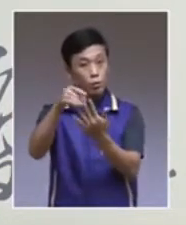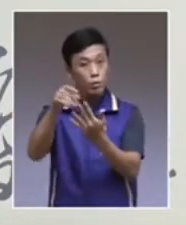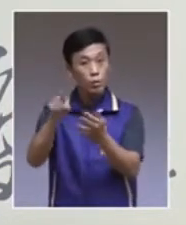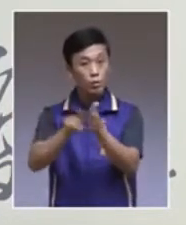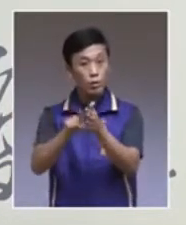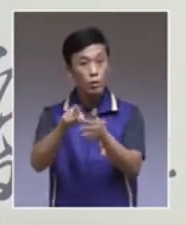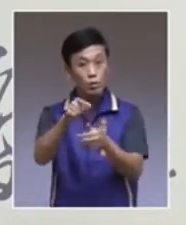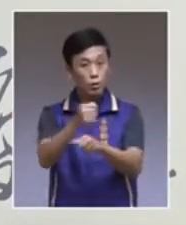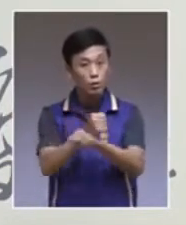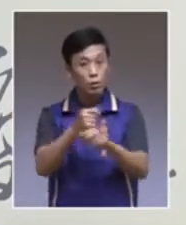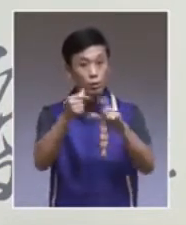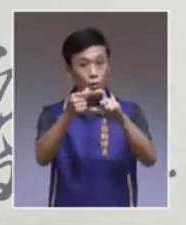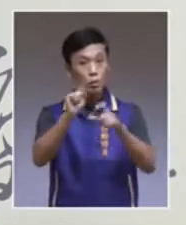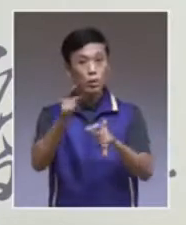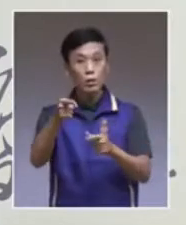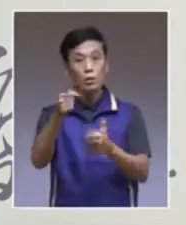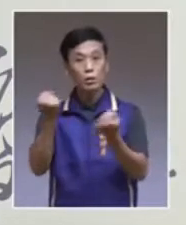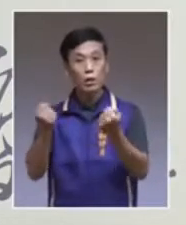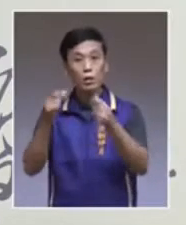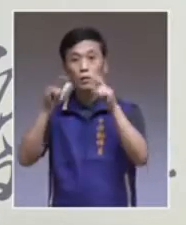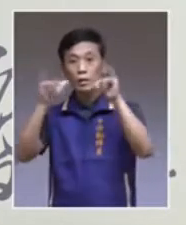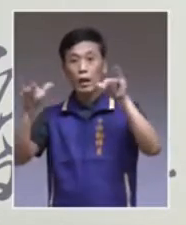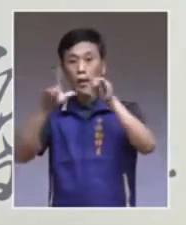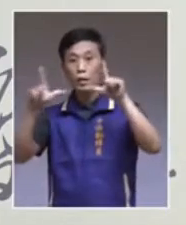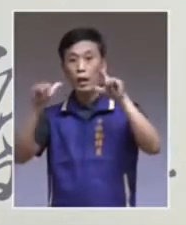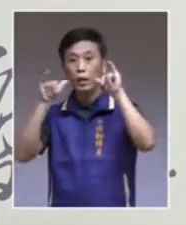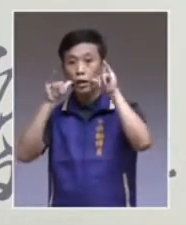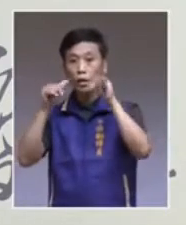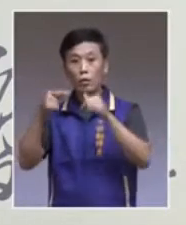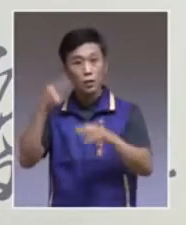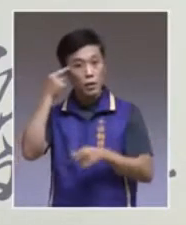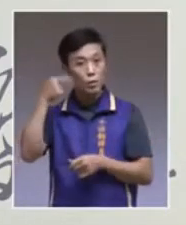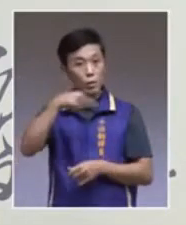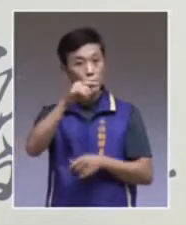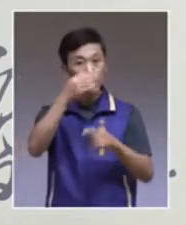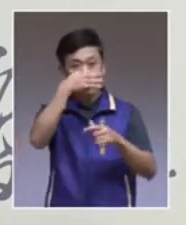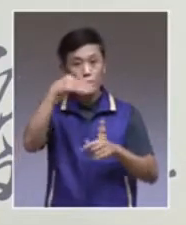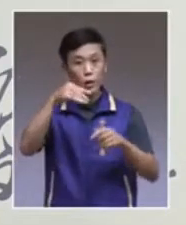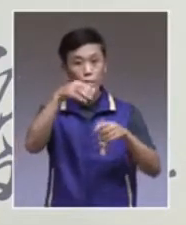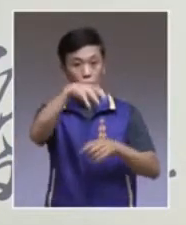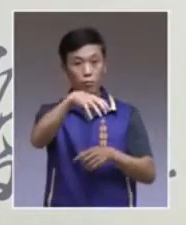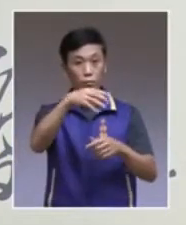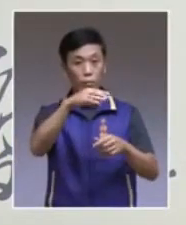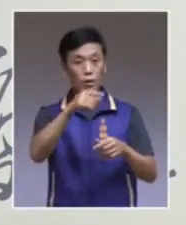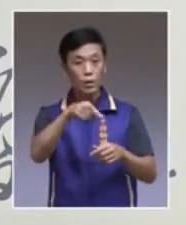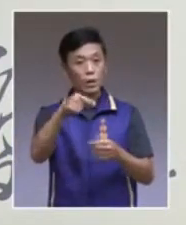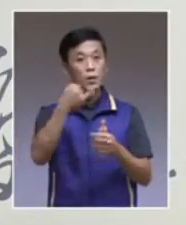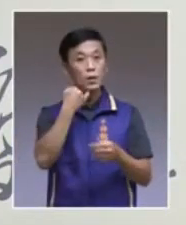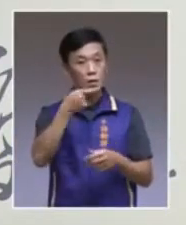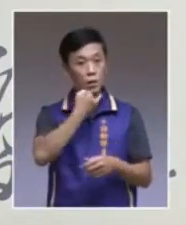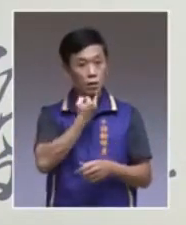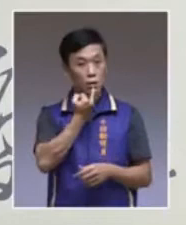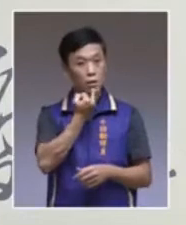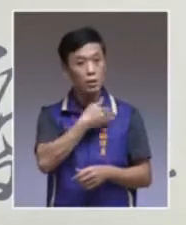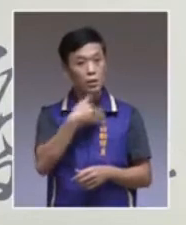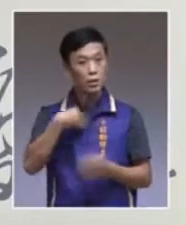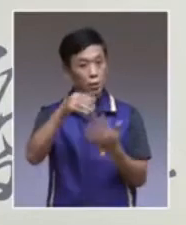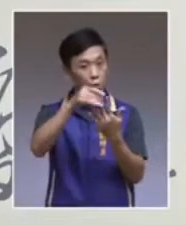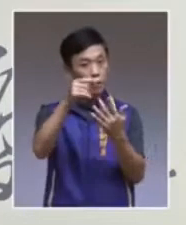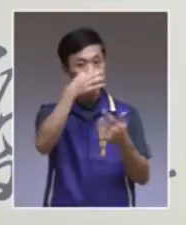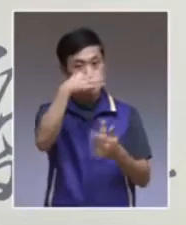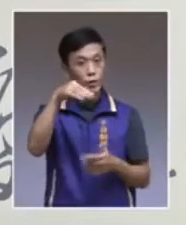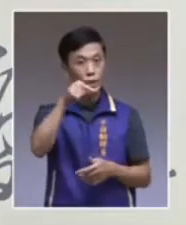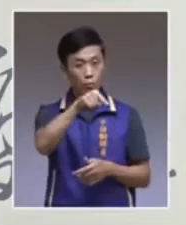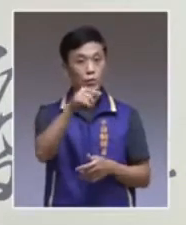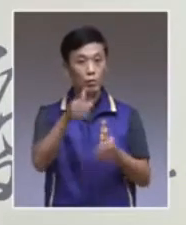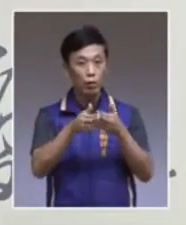是哪一区。譬如说你在大寮啊，你要去凤山打，那你要找接种站的时候，你可能要去凤山选啊，或者是你在新